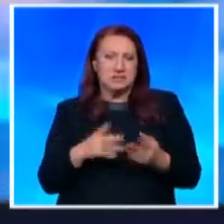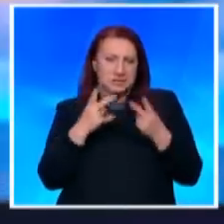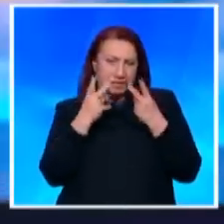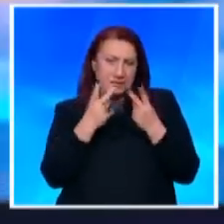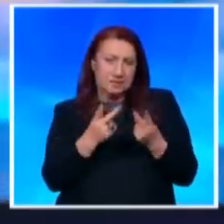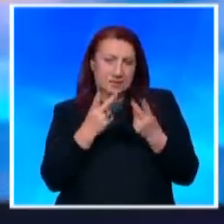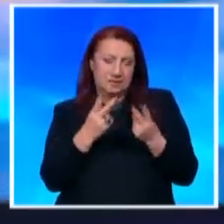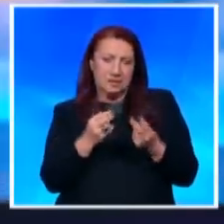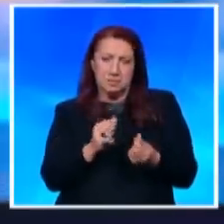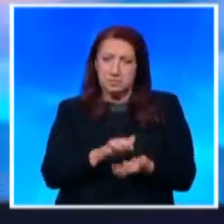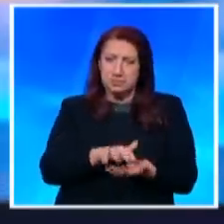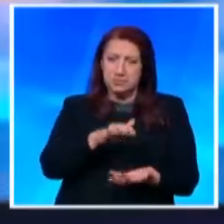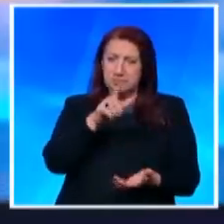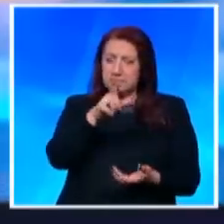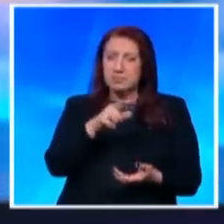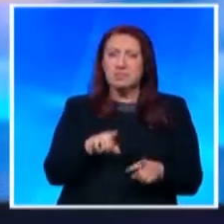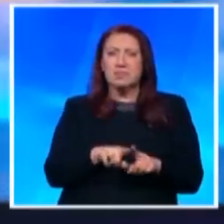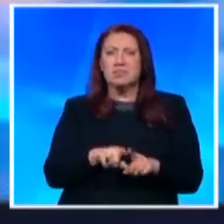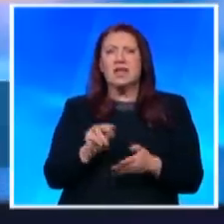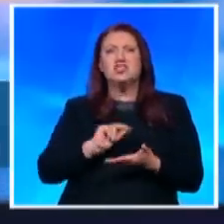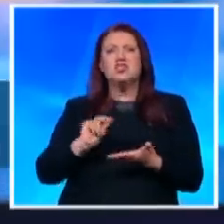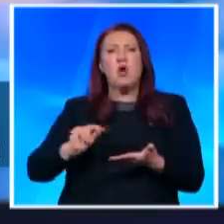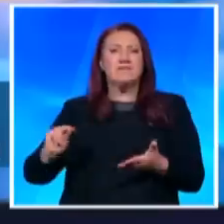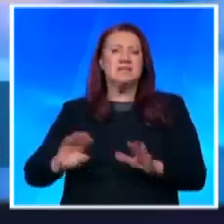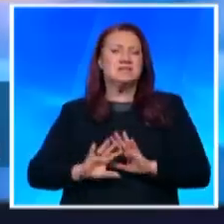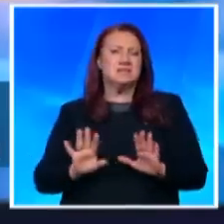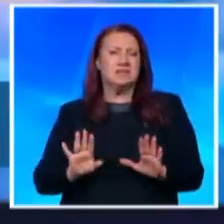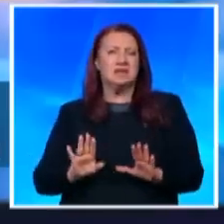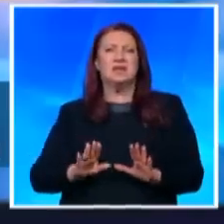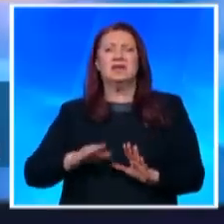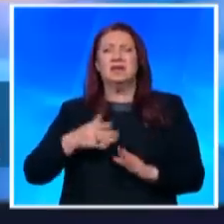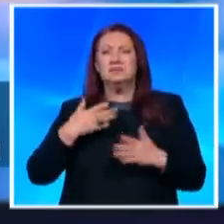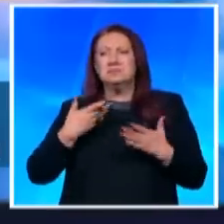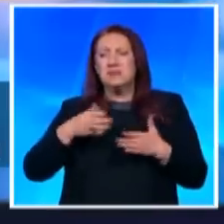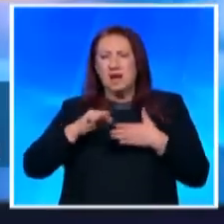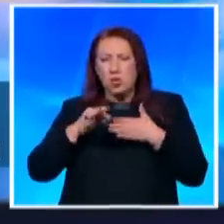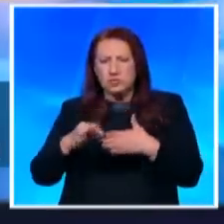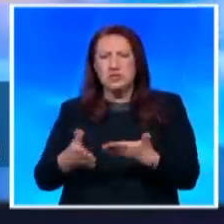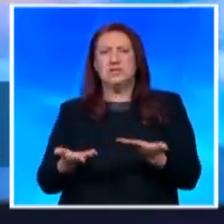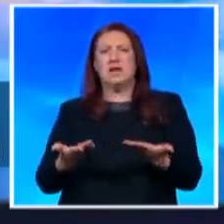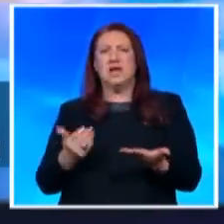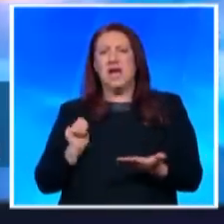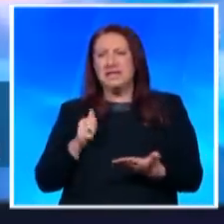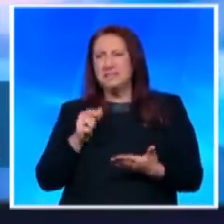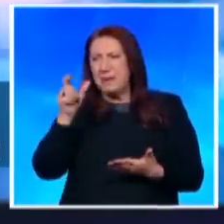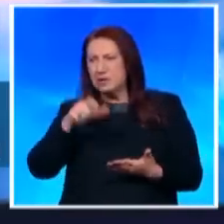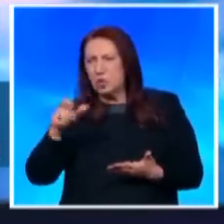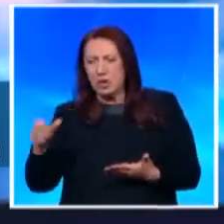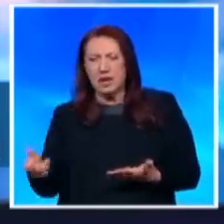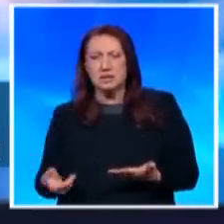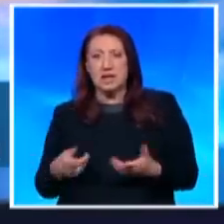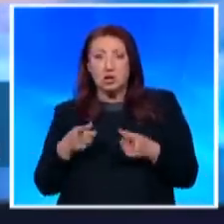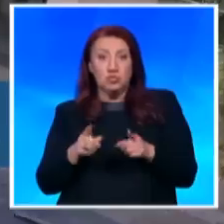лицето на Висшия съдебен съвет, инспектората, много административни ръководители, който пък също не помага по